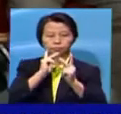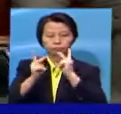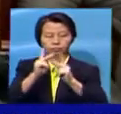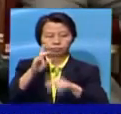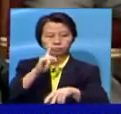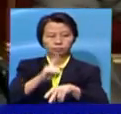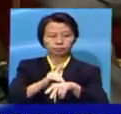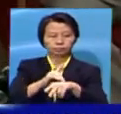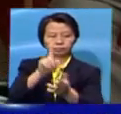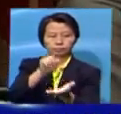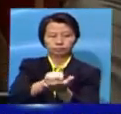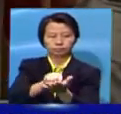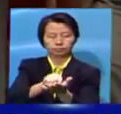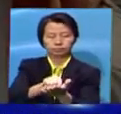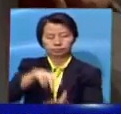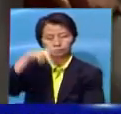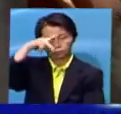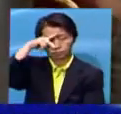di